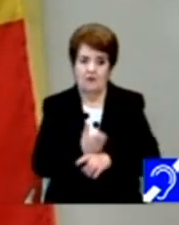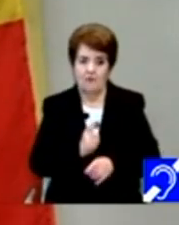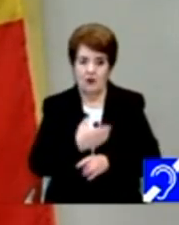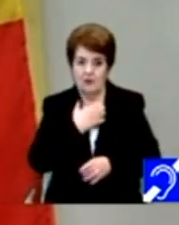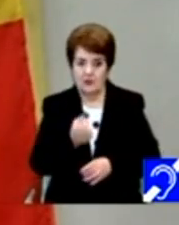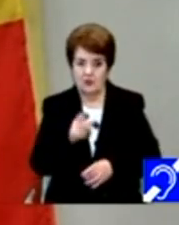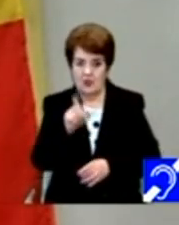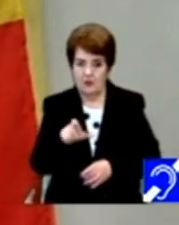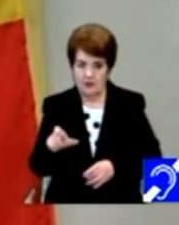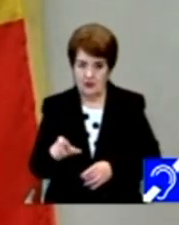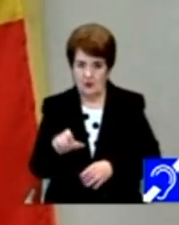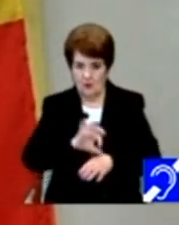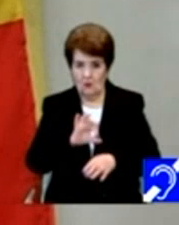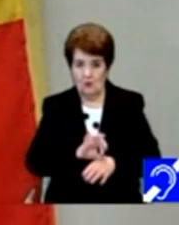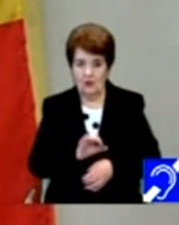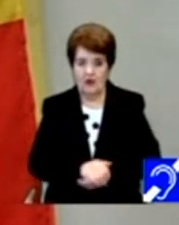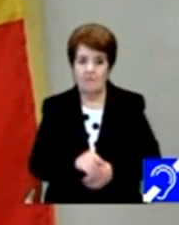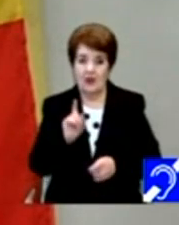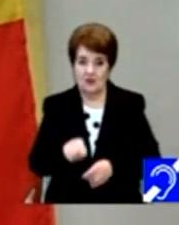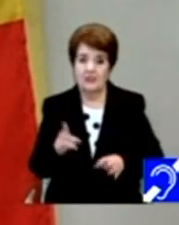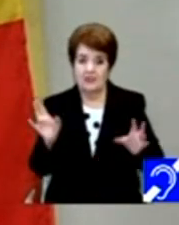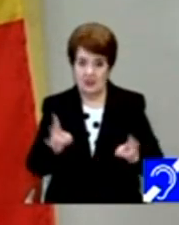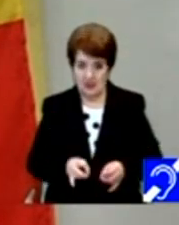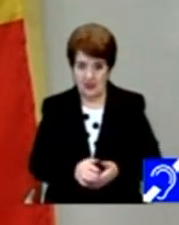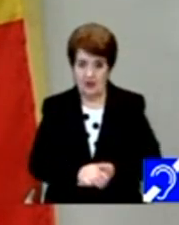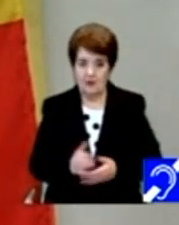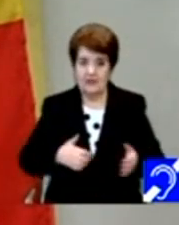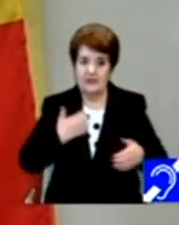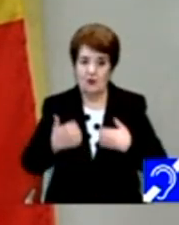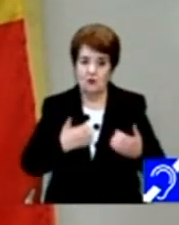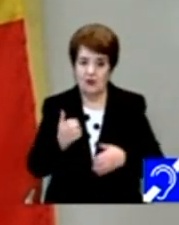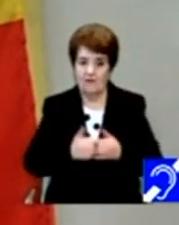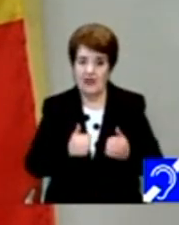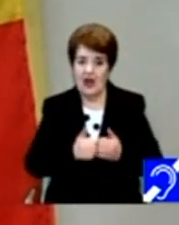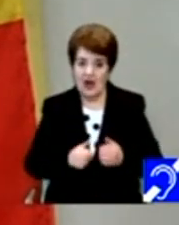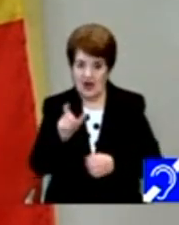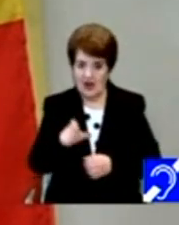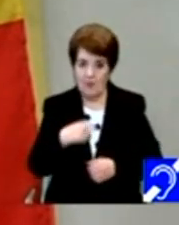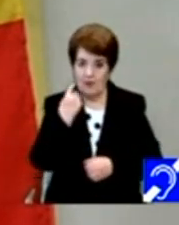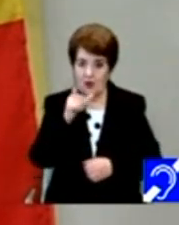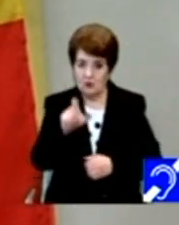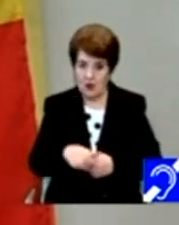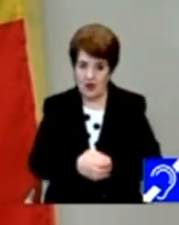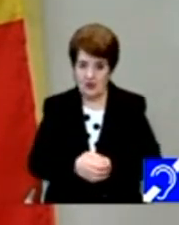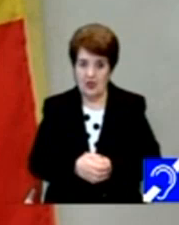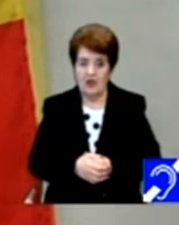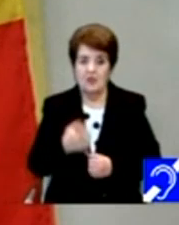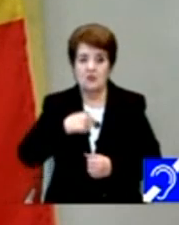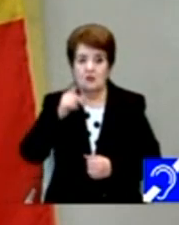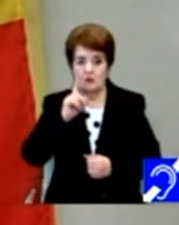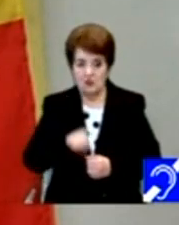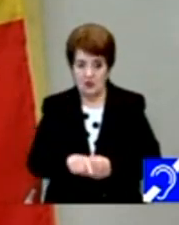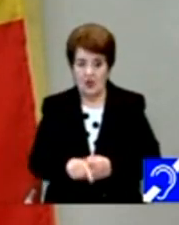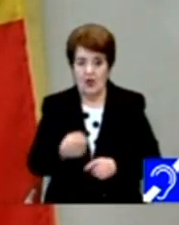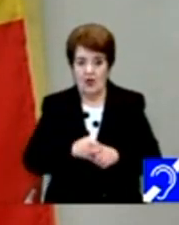de către pacienți. Aceasta trebuie să îngrijoreze fiecare persoană, să țină cont